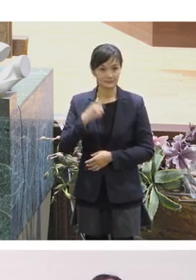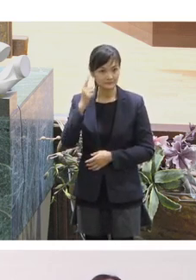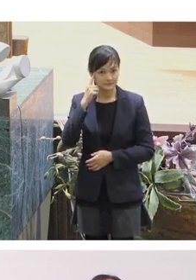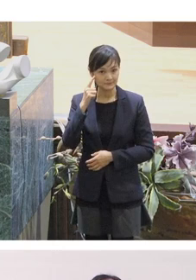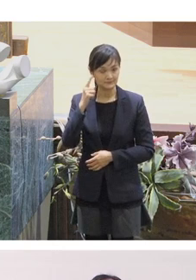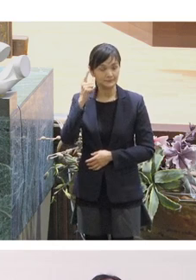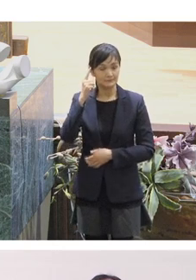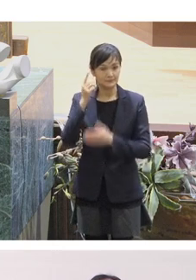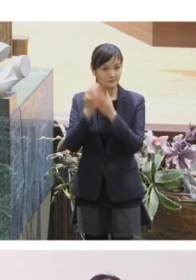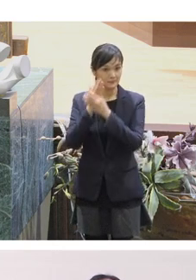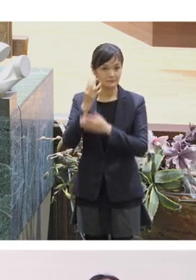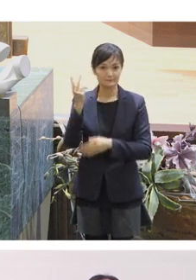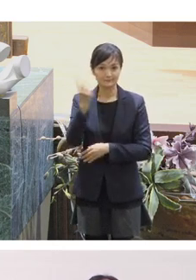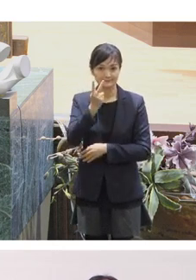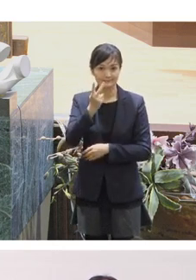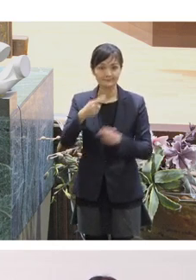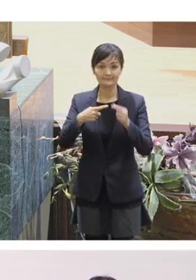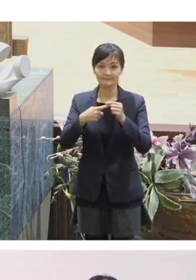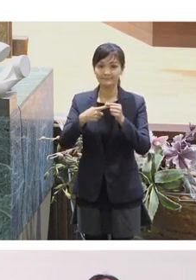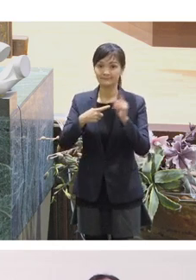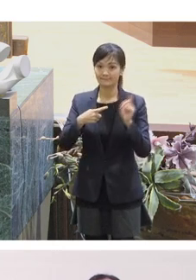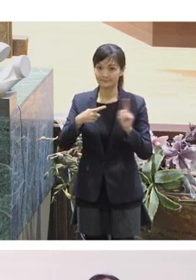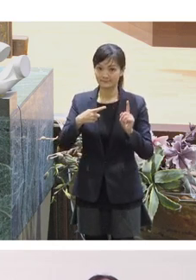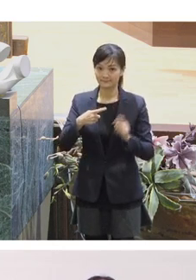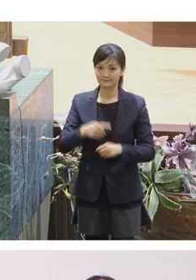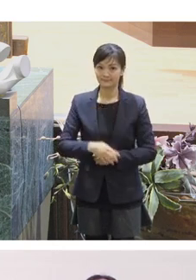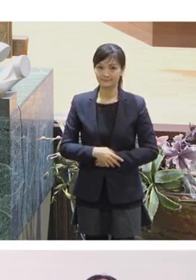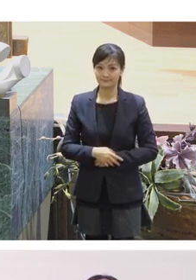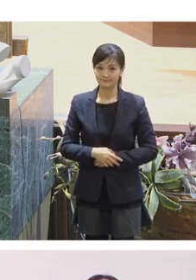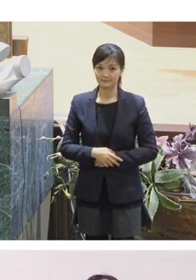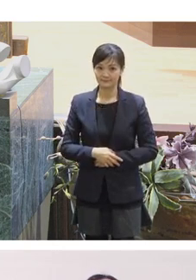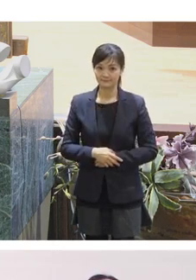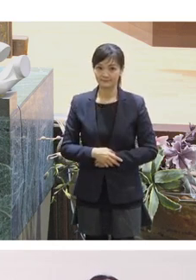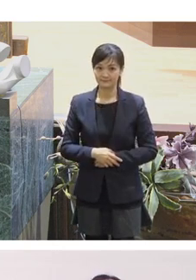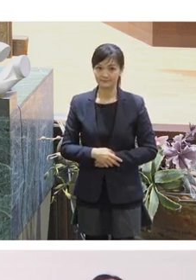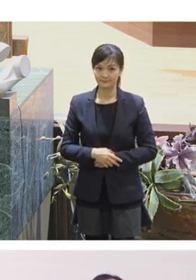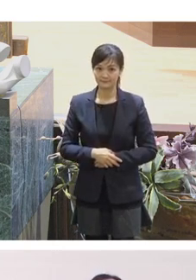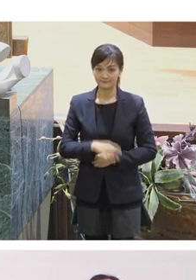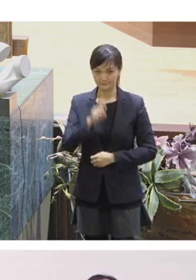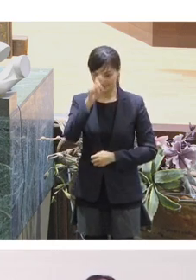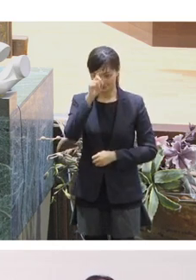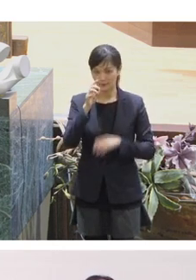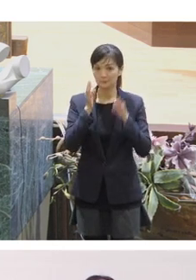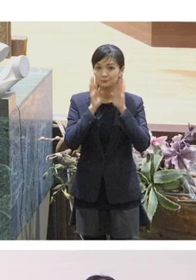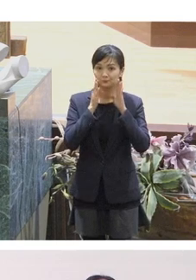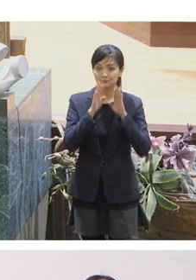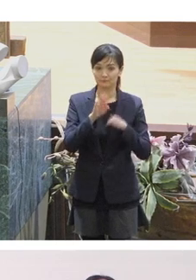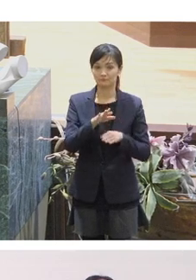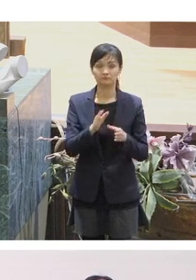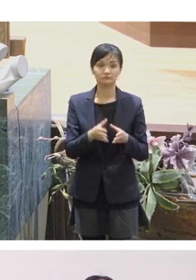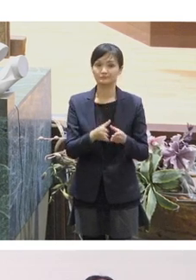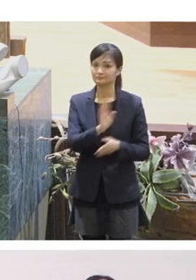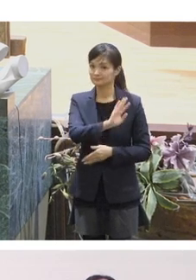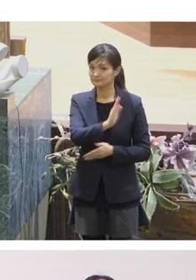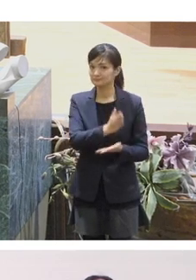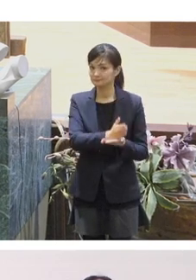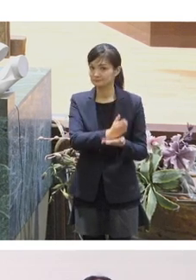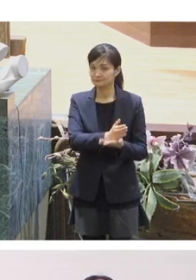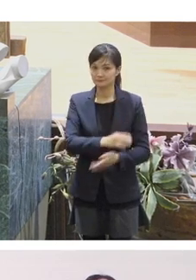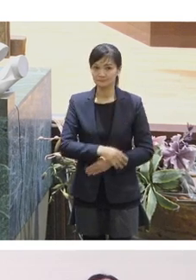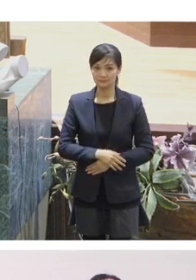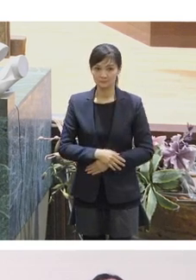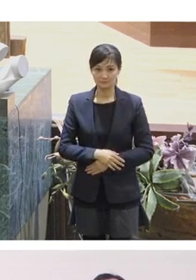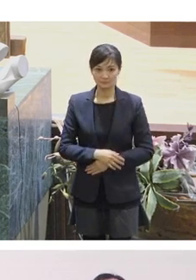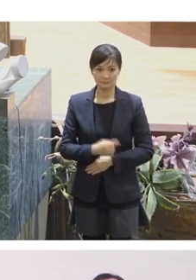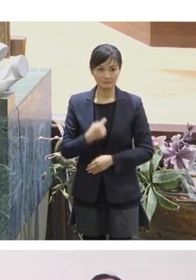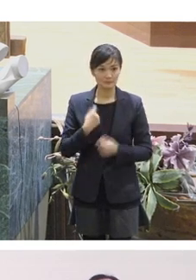个想法了，一个是说尽可能的不要用 Facebook， 我在 Facebook 上面除了就是贴一些开